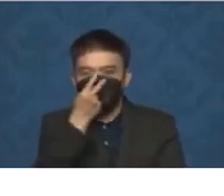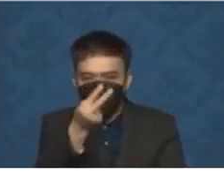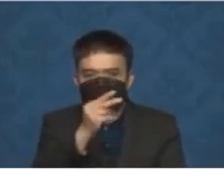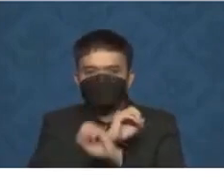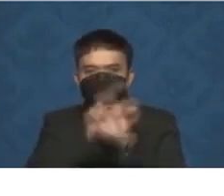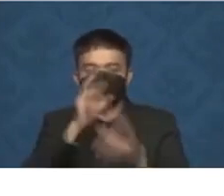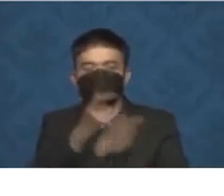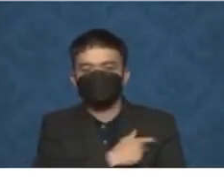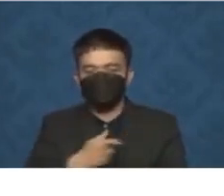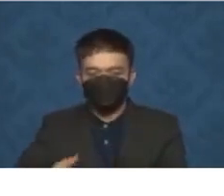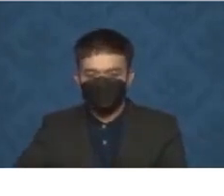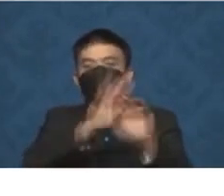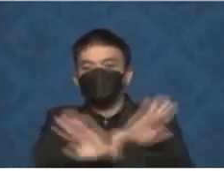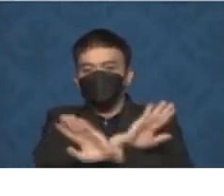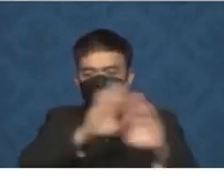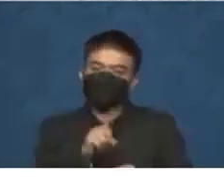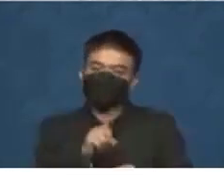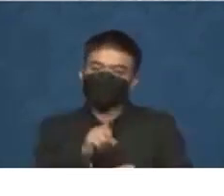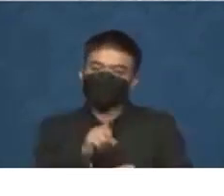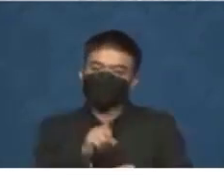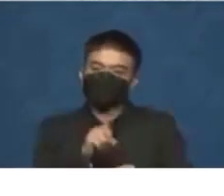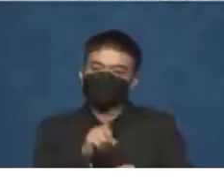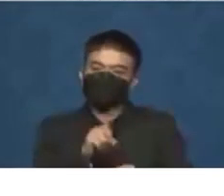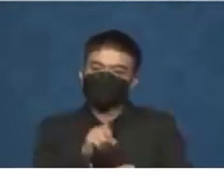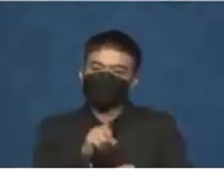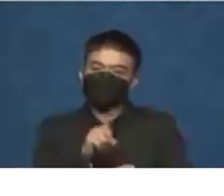ากษัตริย์นะครับบัญญัติ